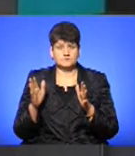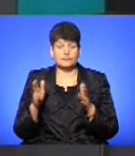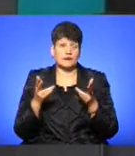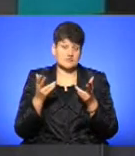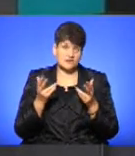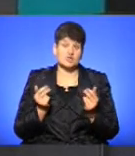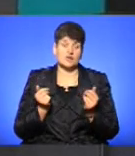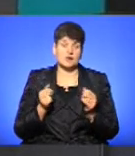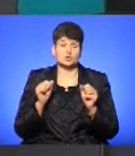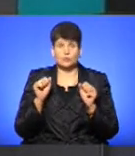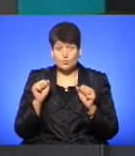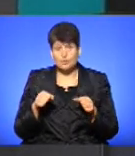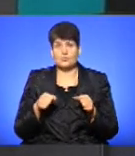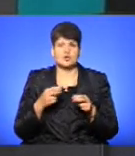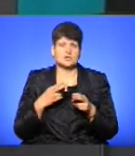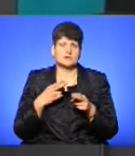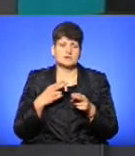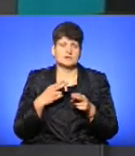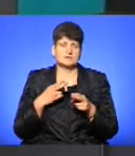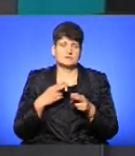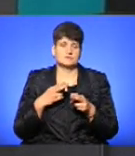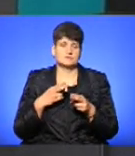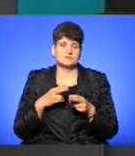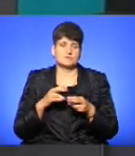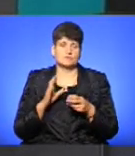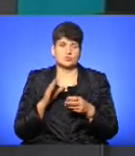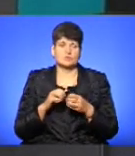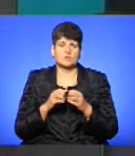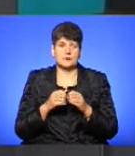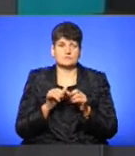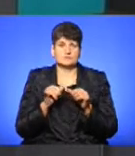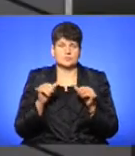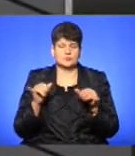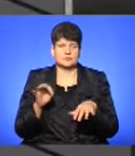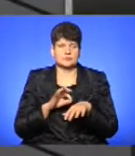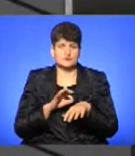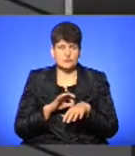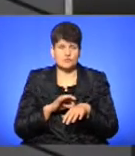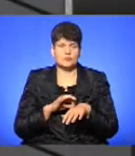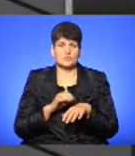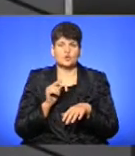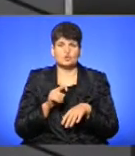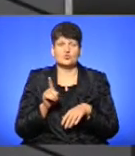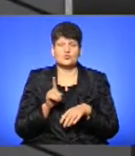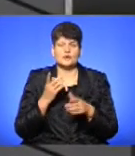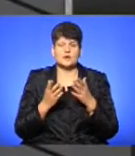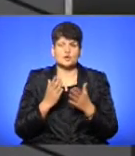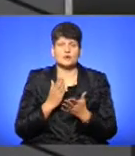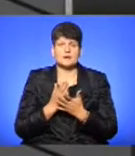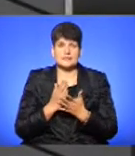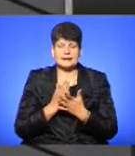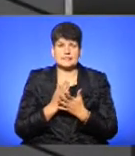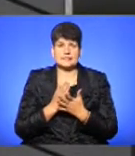Звичайно, може загрожувати епідемію підвищеним ростом захворюваності, тому що якщо є,